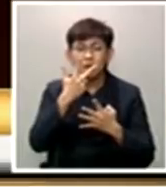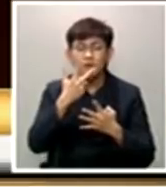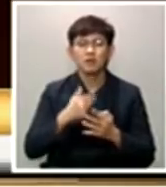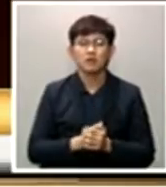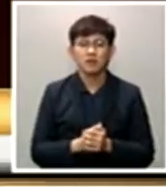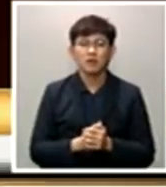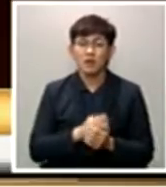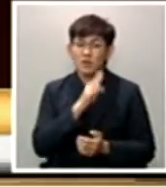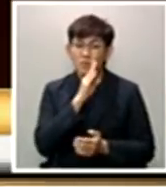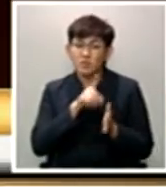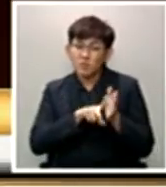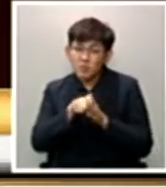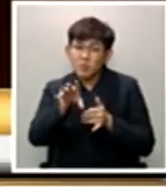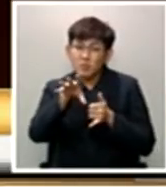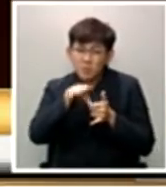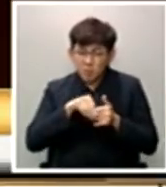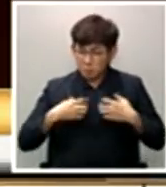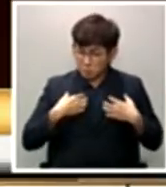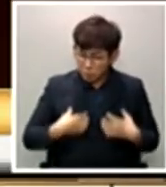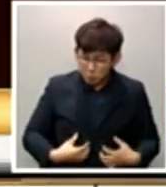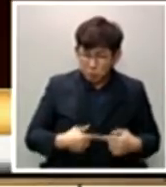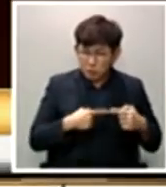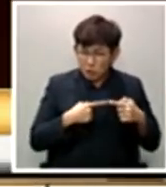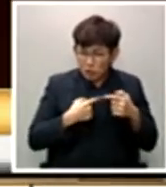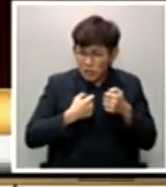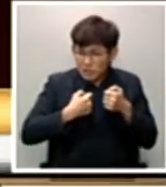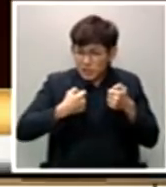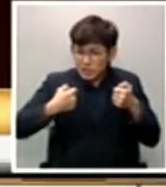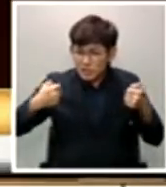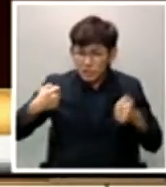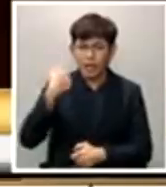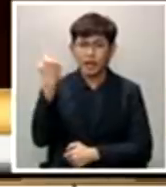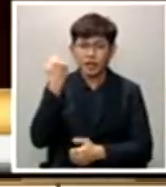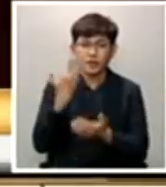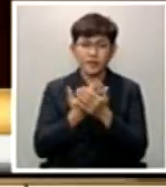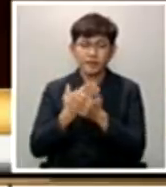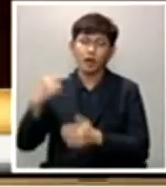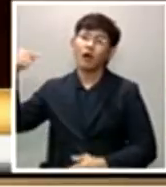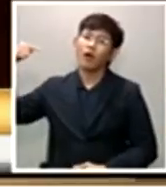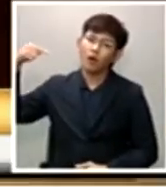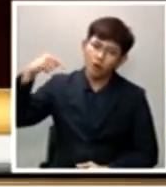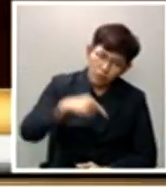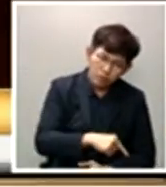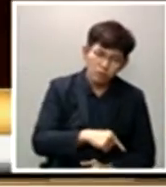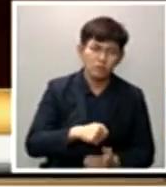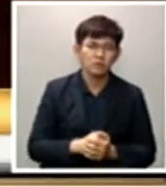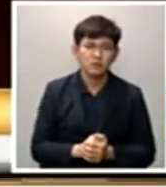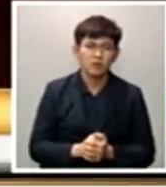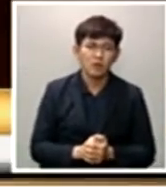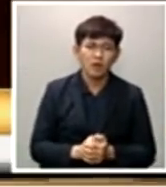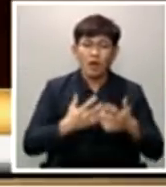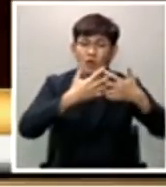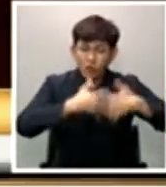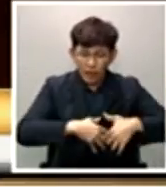สระบาดต่อไปวันนี้การท่องเที่ยวก็ตกอีกแล้วโรงแรมแถวกระบี่